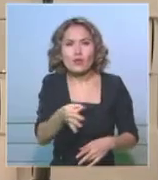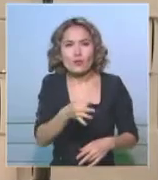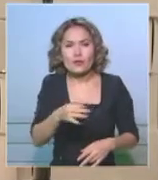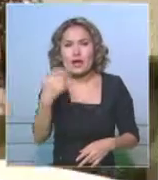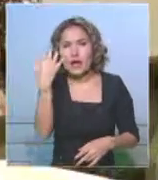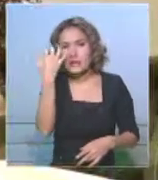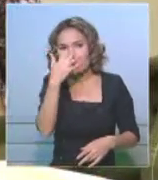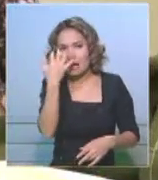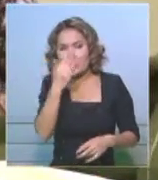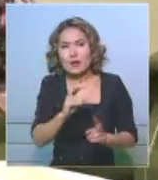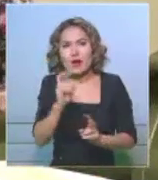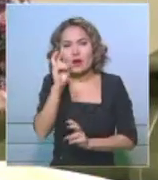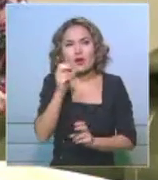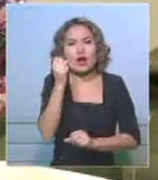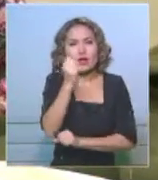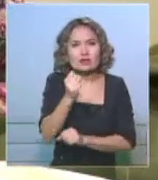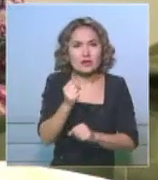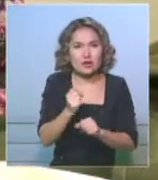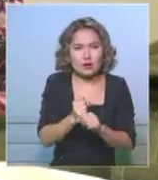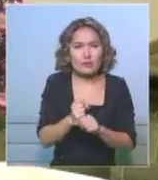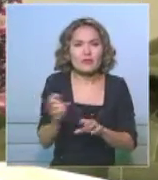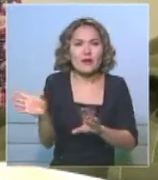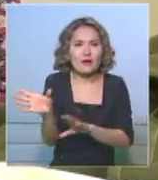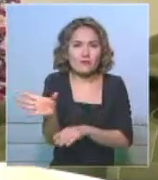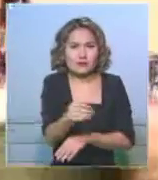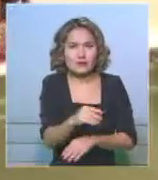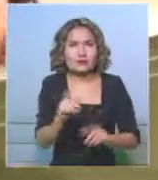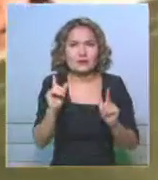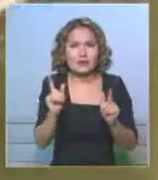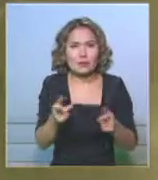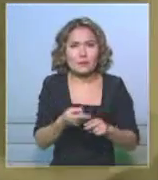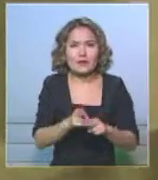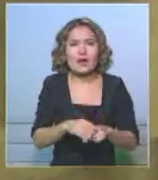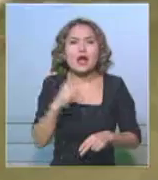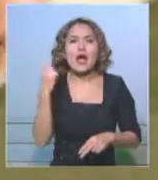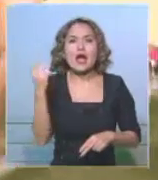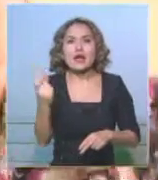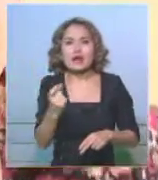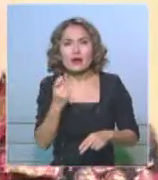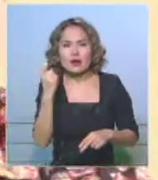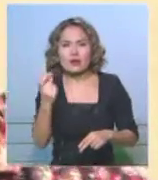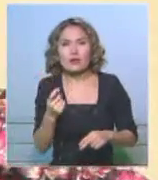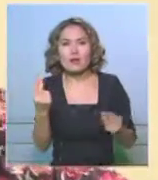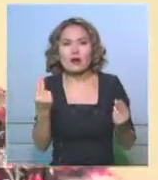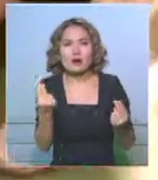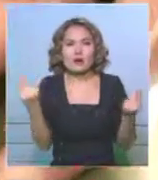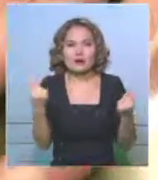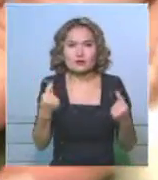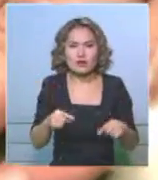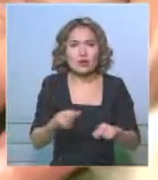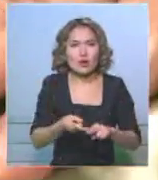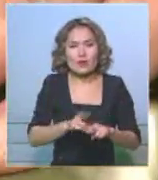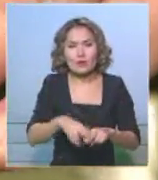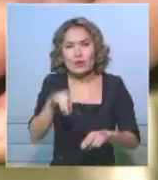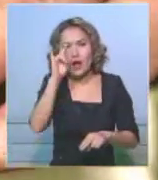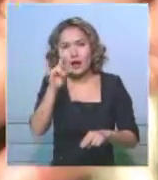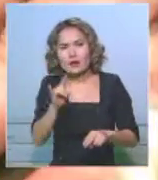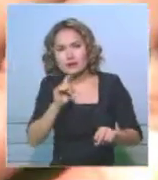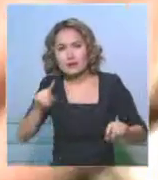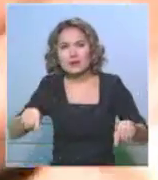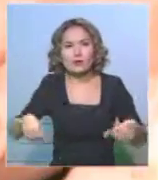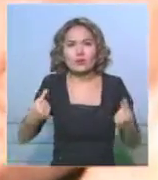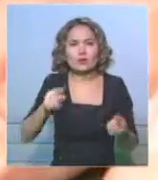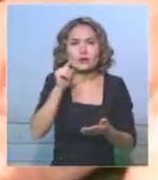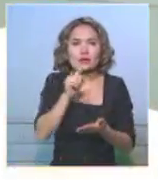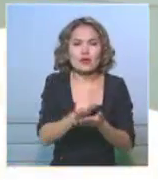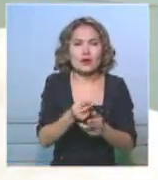қоғамы өндірістік кәсіпорны жұмысшыларының ортақ пікірі. Күрделі экономикалық кезең белең алмай тұрғанда саяси оқиғаны ерте өткізу